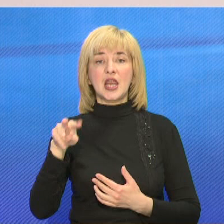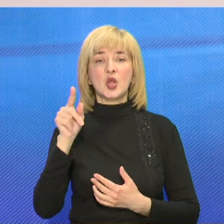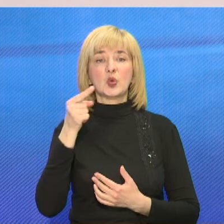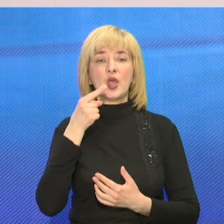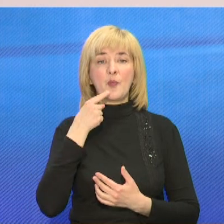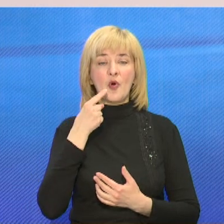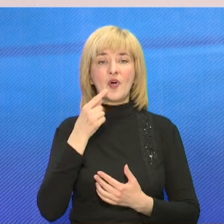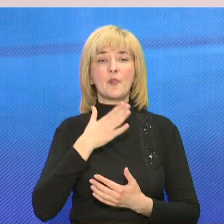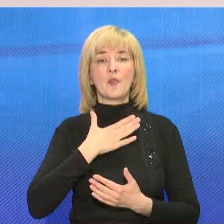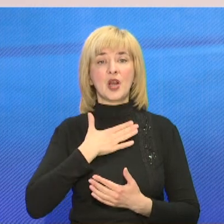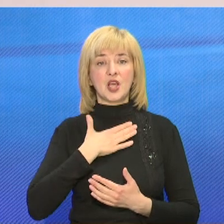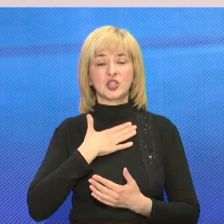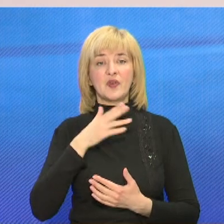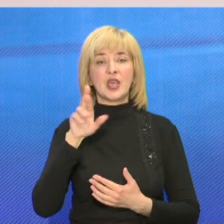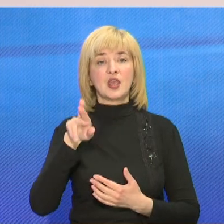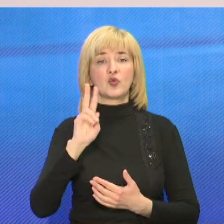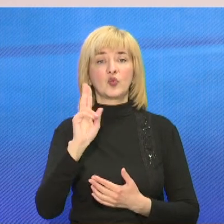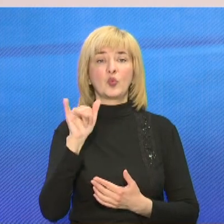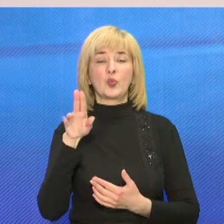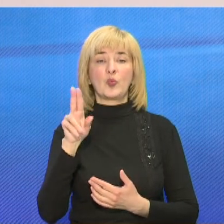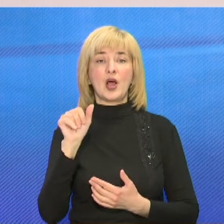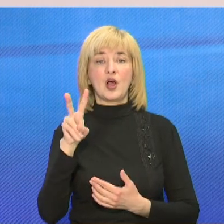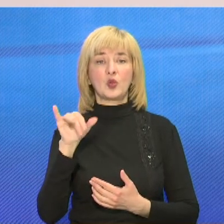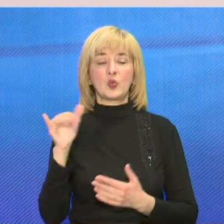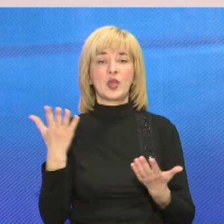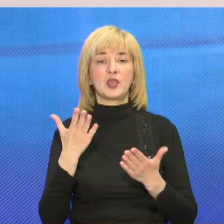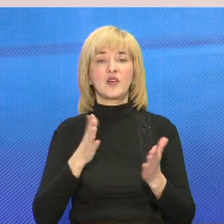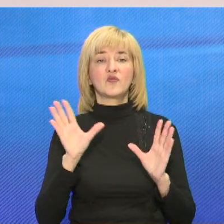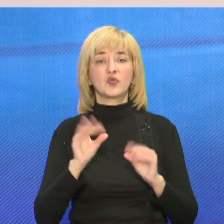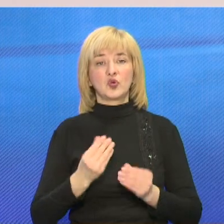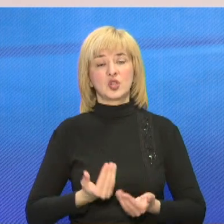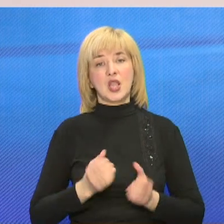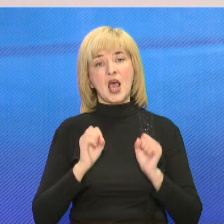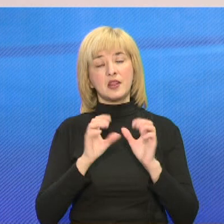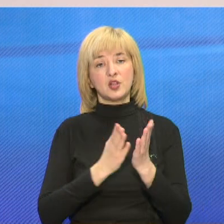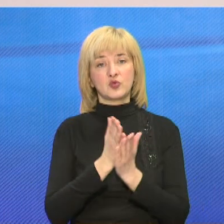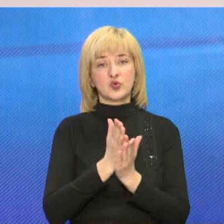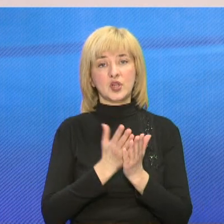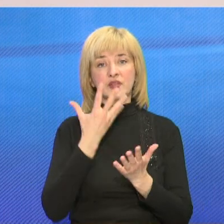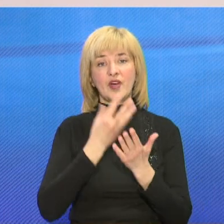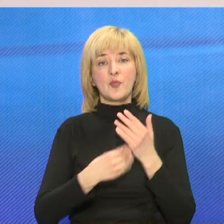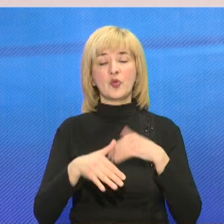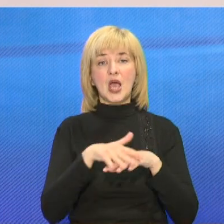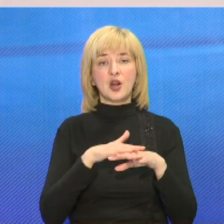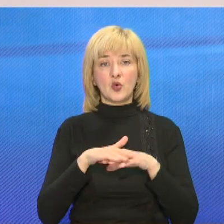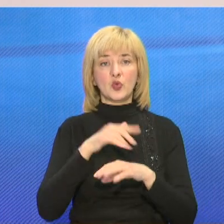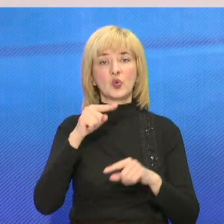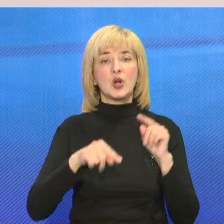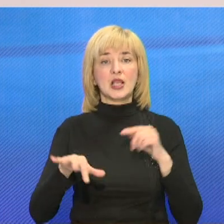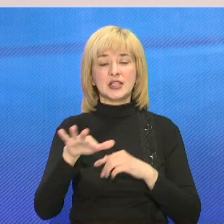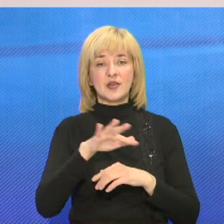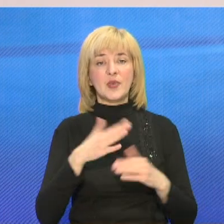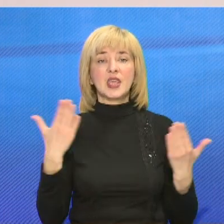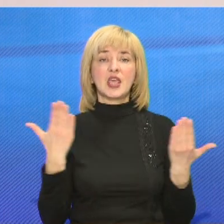про нашего Янку Купалу, який, ну, все свое житие отдал служению своему народу, своей родиме, и